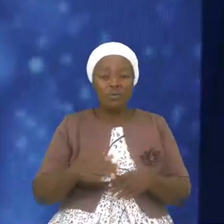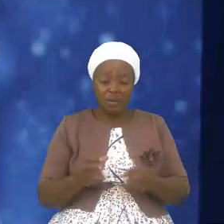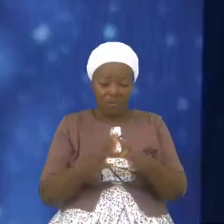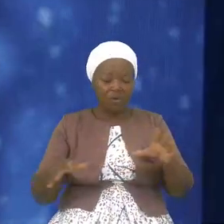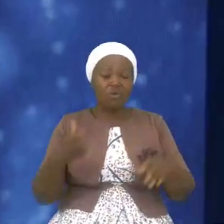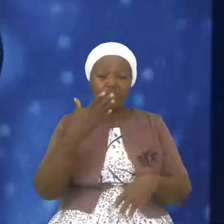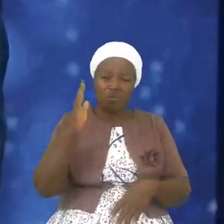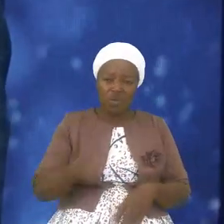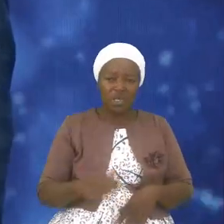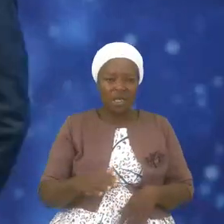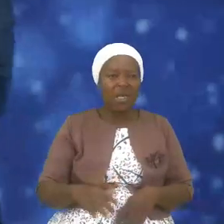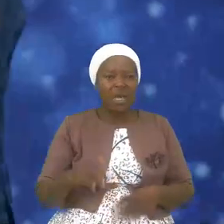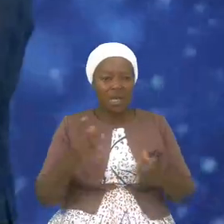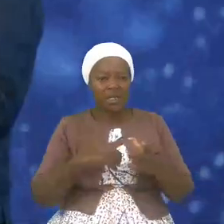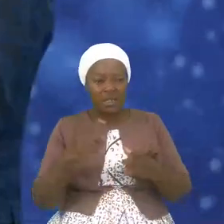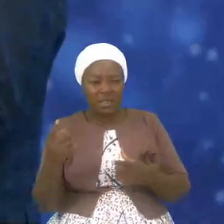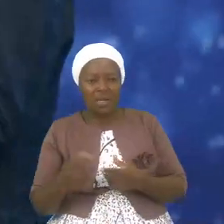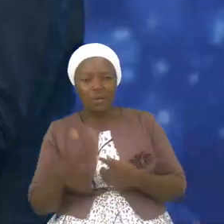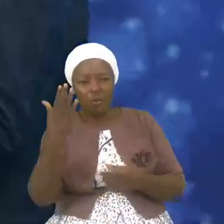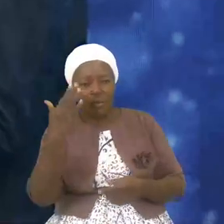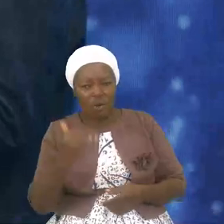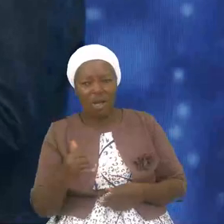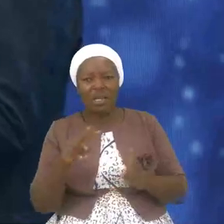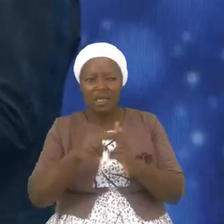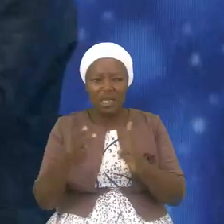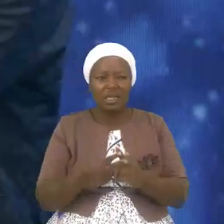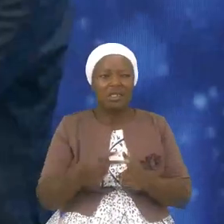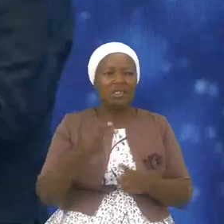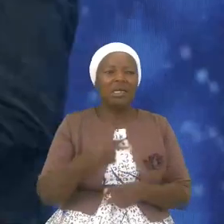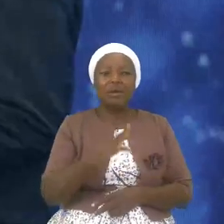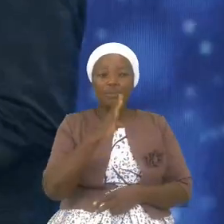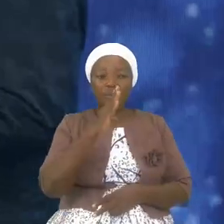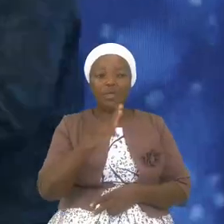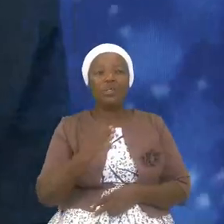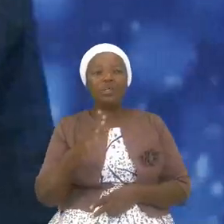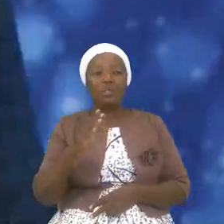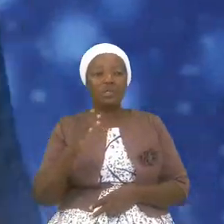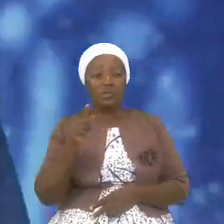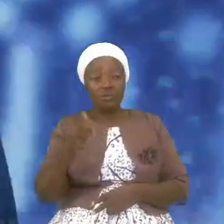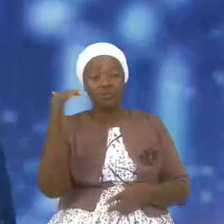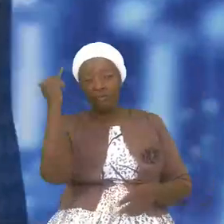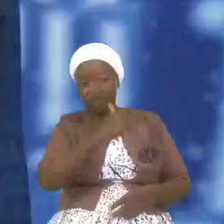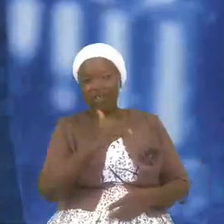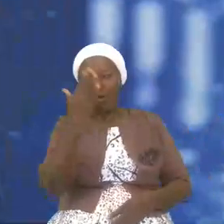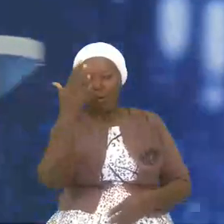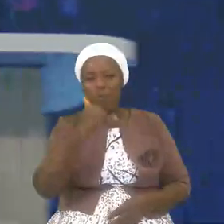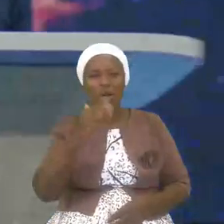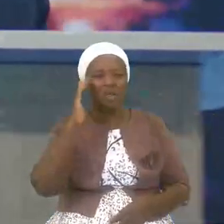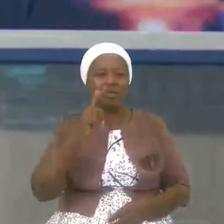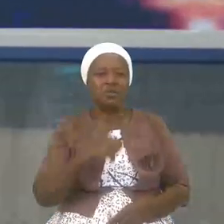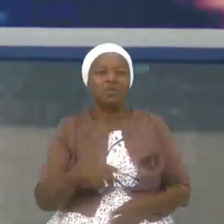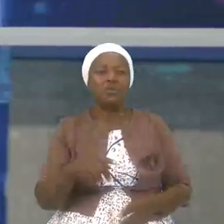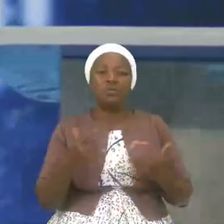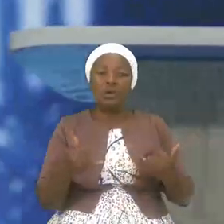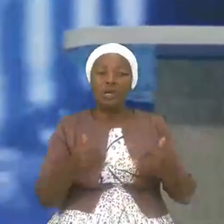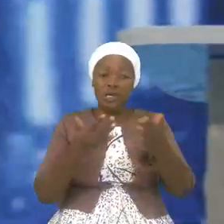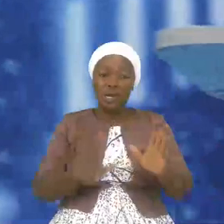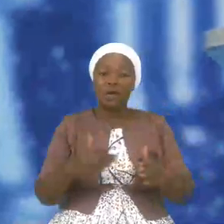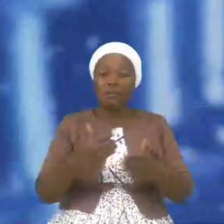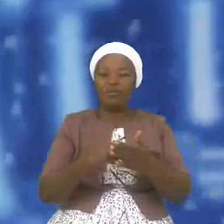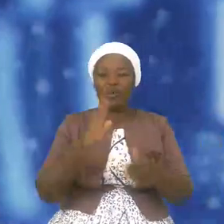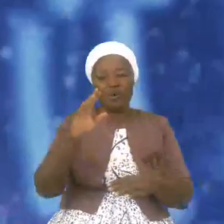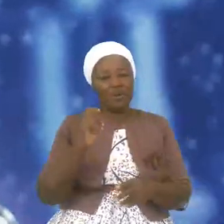trop sage. Pourquoi te détruirais-tu avant ton heure? Mais chasse la course que tu fais là.